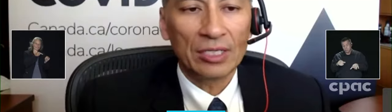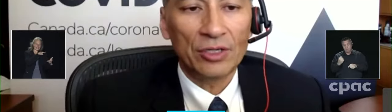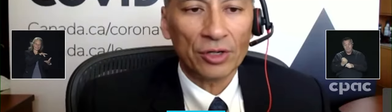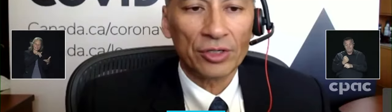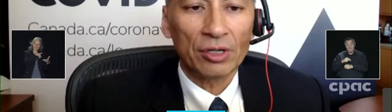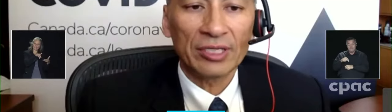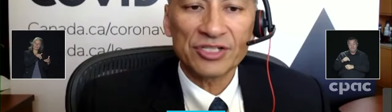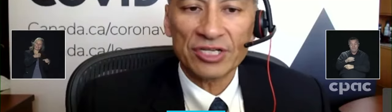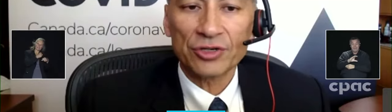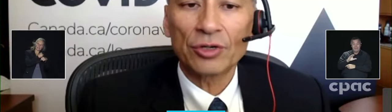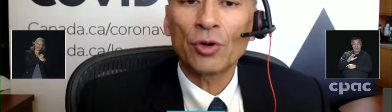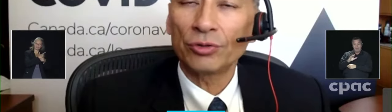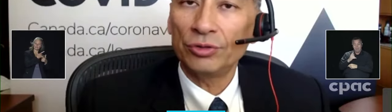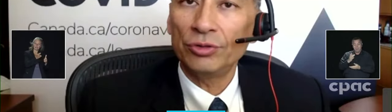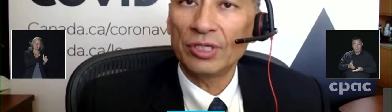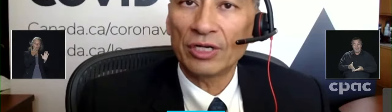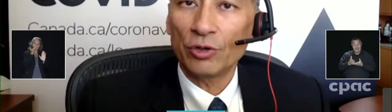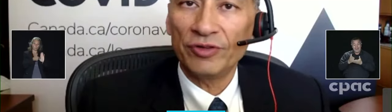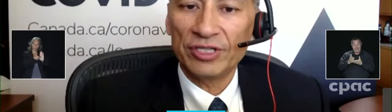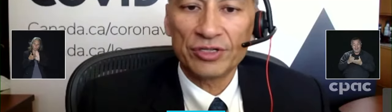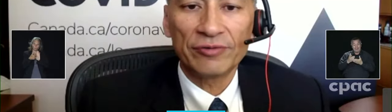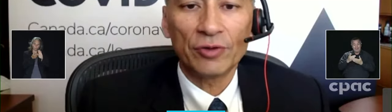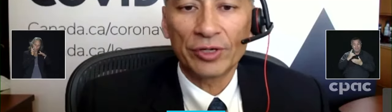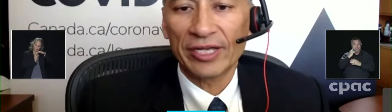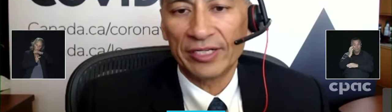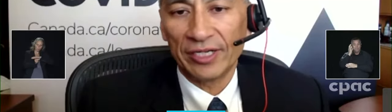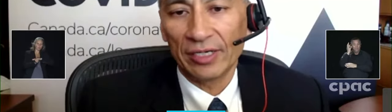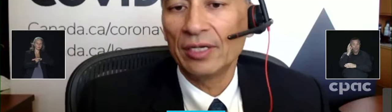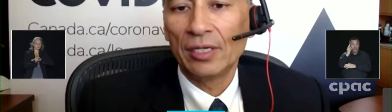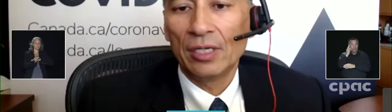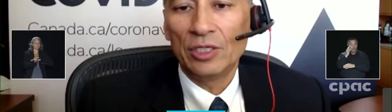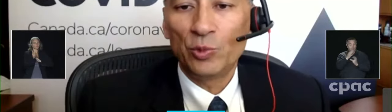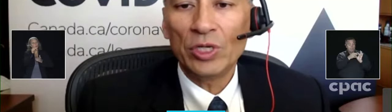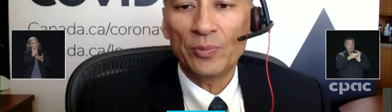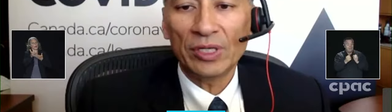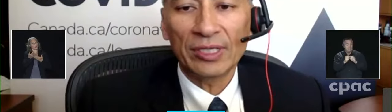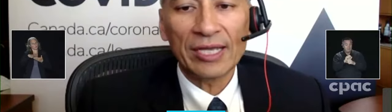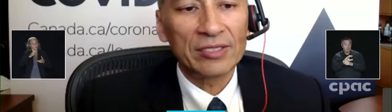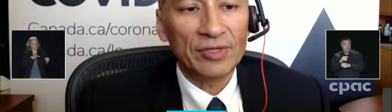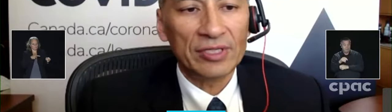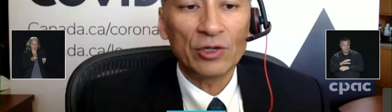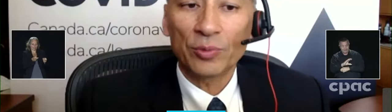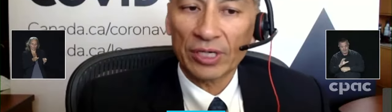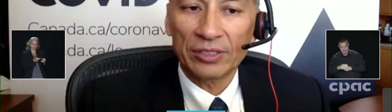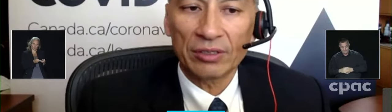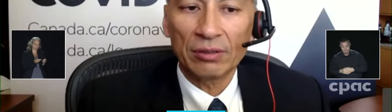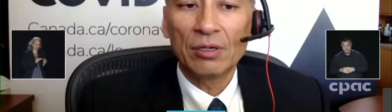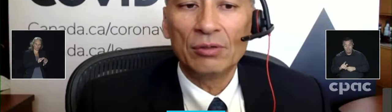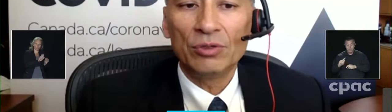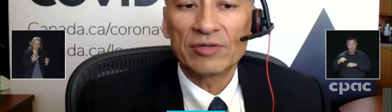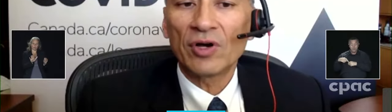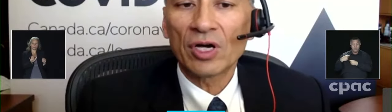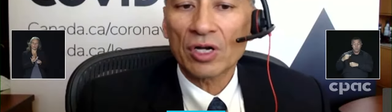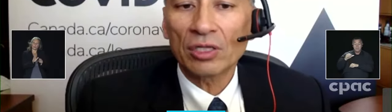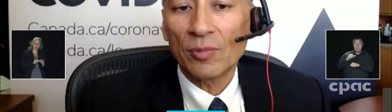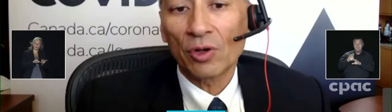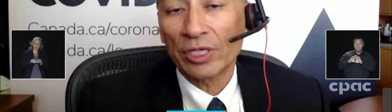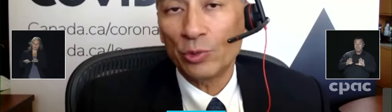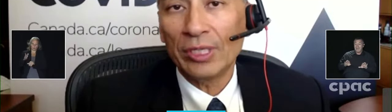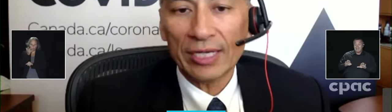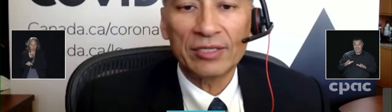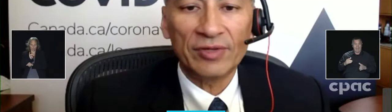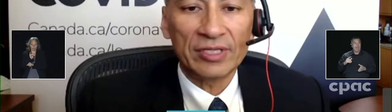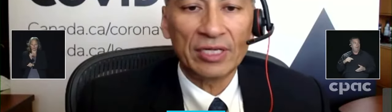pays qui orientent la gestion continue de la COVID-19 au Canada. Depuis le pic de l'activité au printemps, nous avons